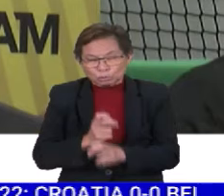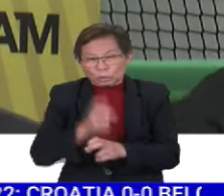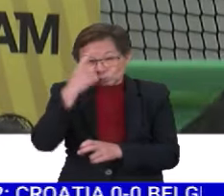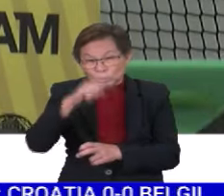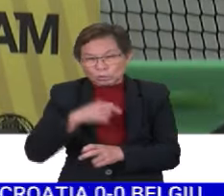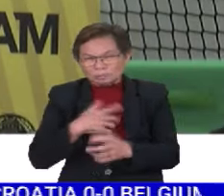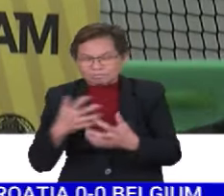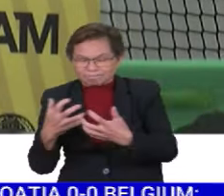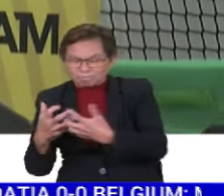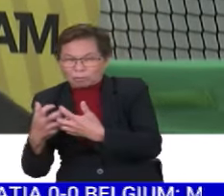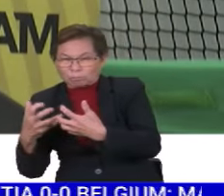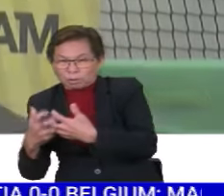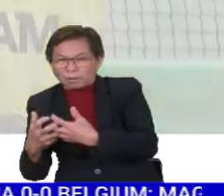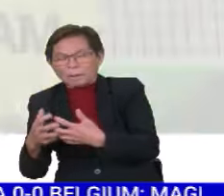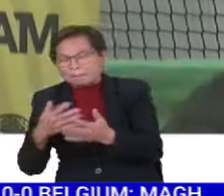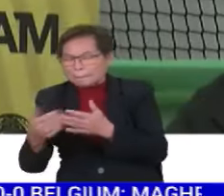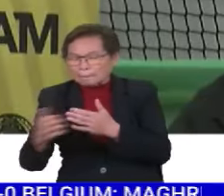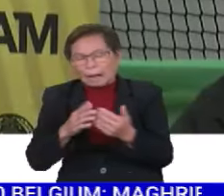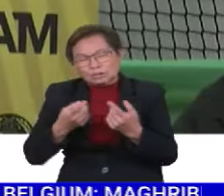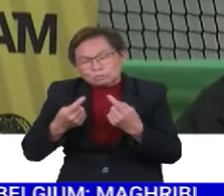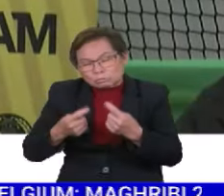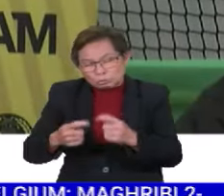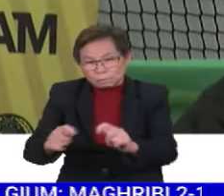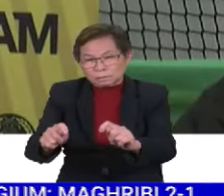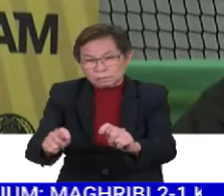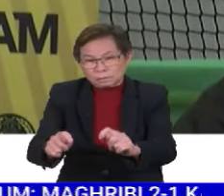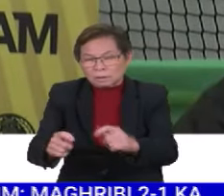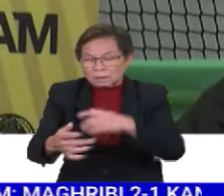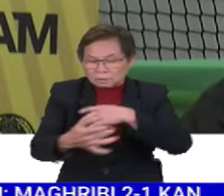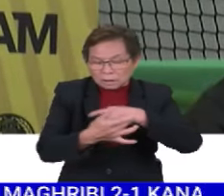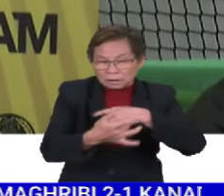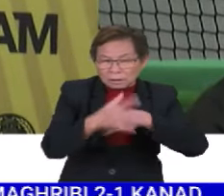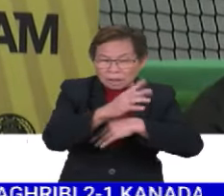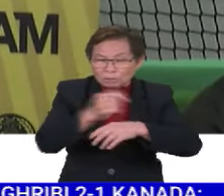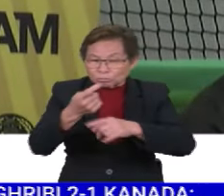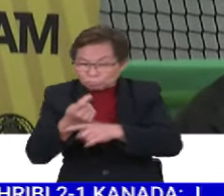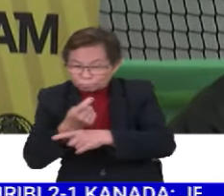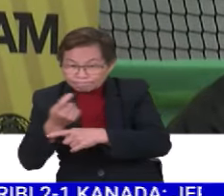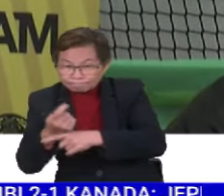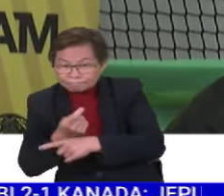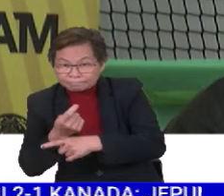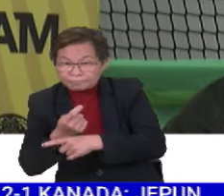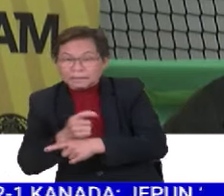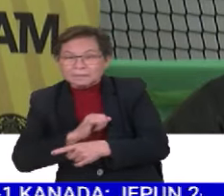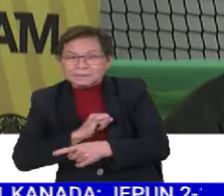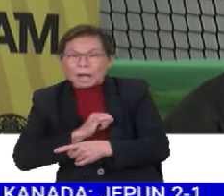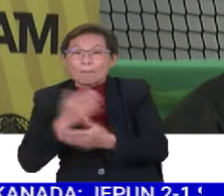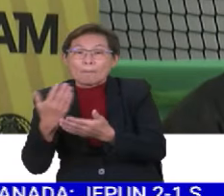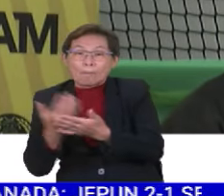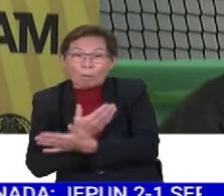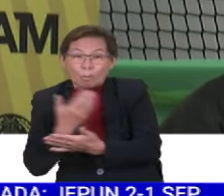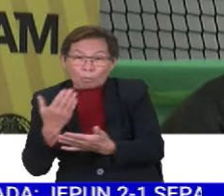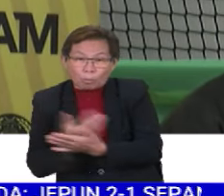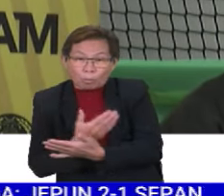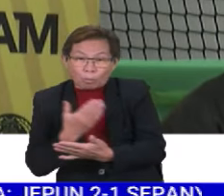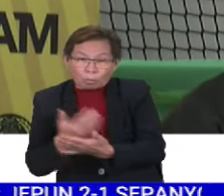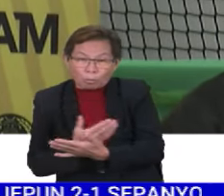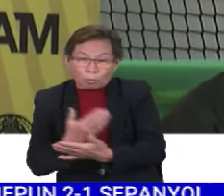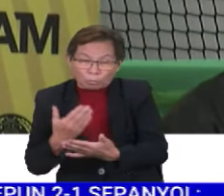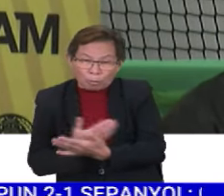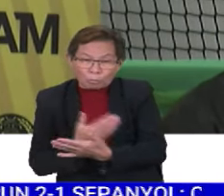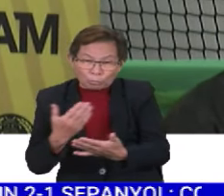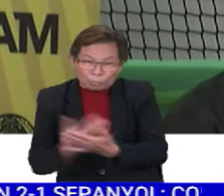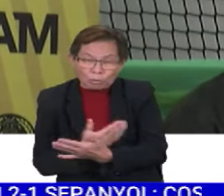untuk adaptlah dengan ni, tapi saya cuba dari segi tactical training sebab saya baru 19 tahun,